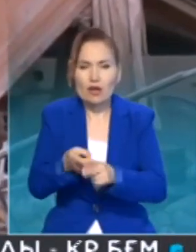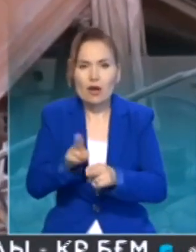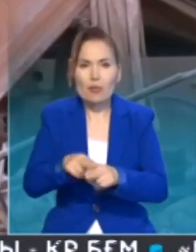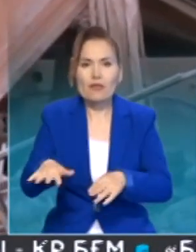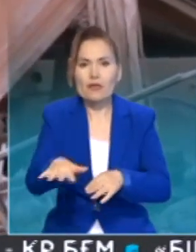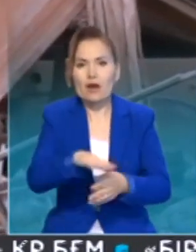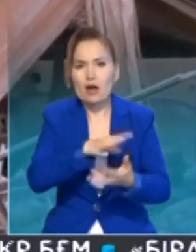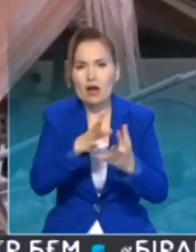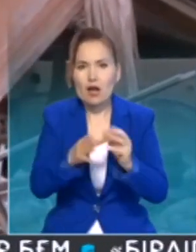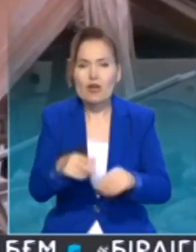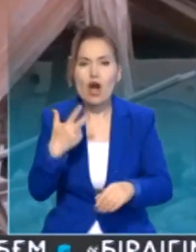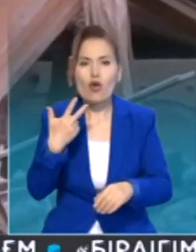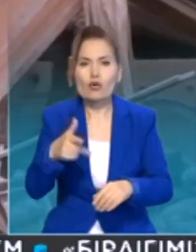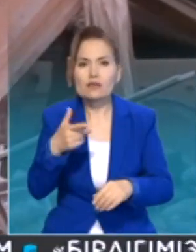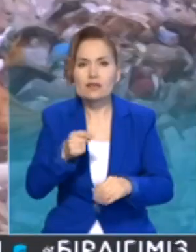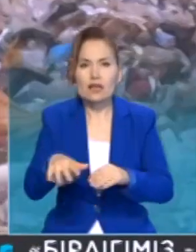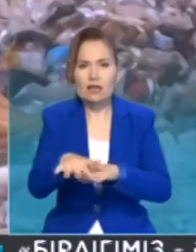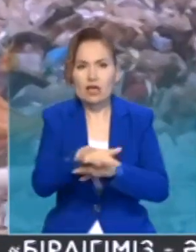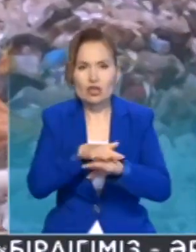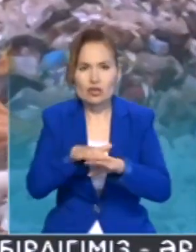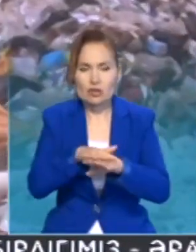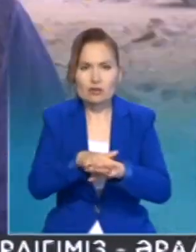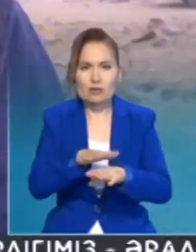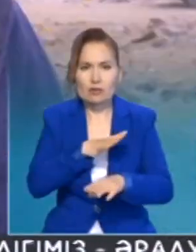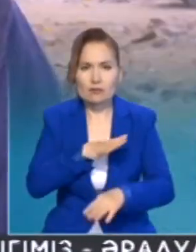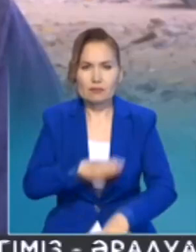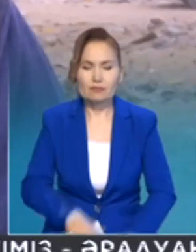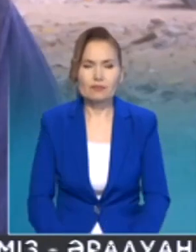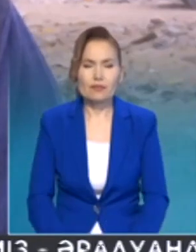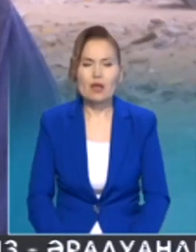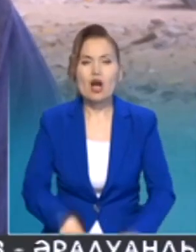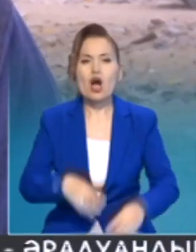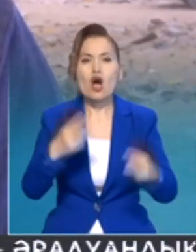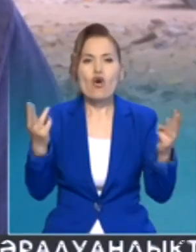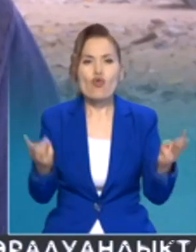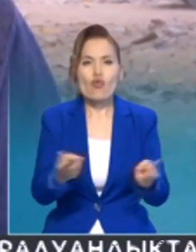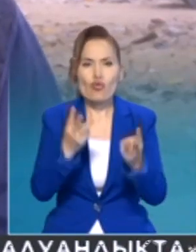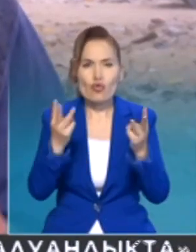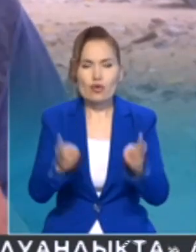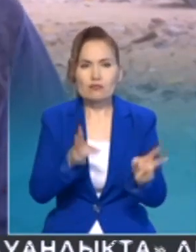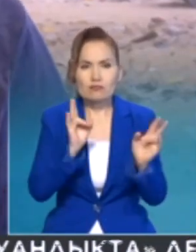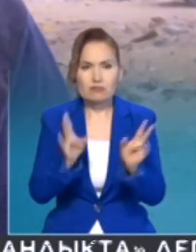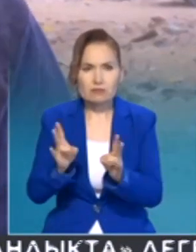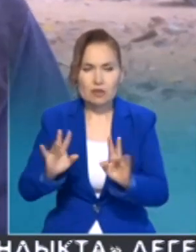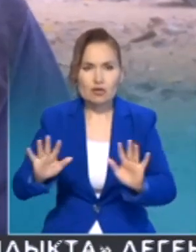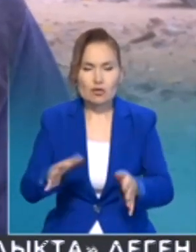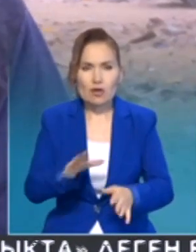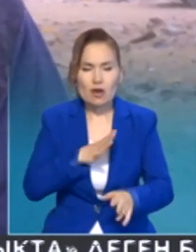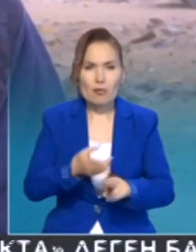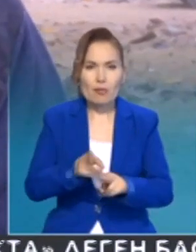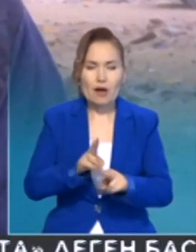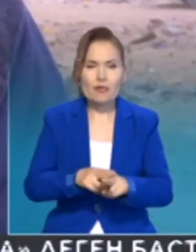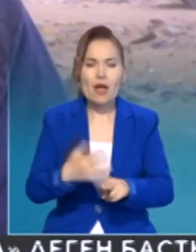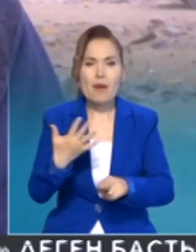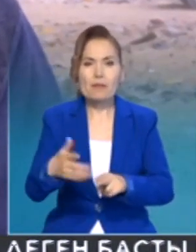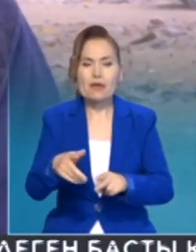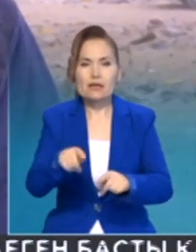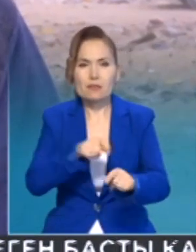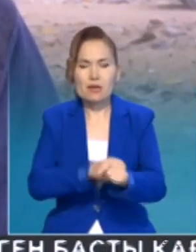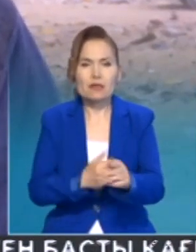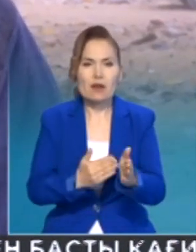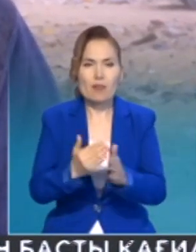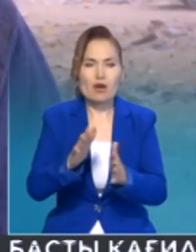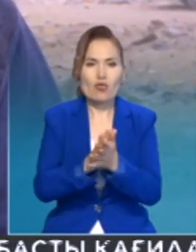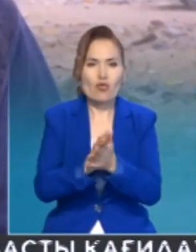жалпы аумағы 30 гектарды құрайды. Бұл жердегі өрттің ерекшелігі, бұл жерде жаңағы мына 5 метр биіктікте